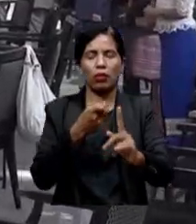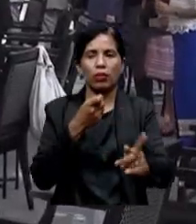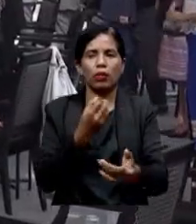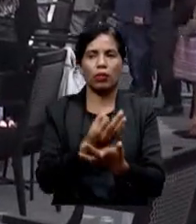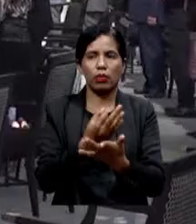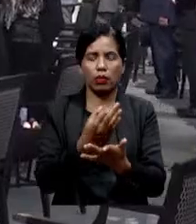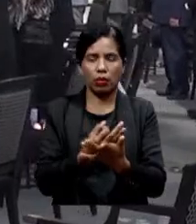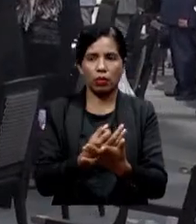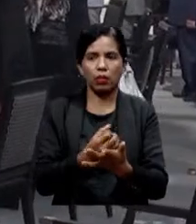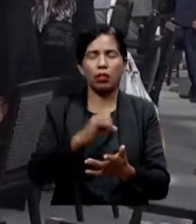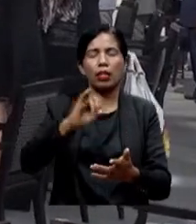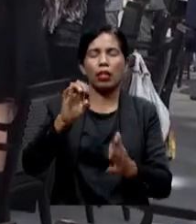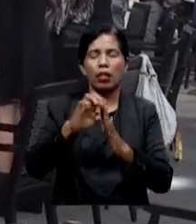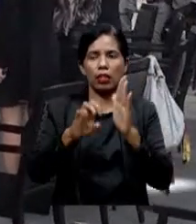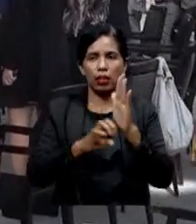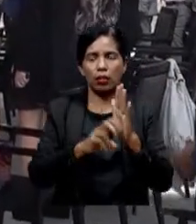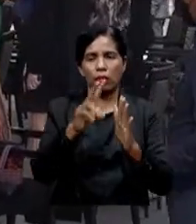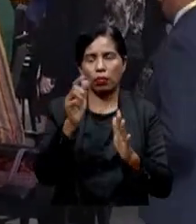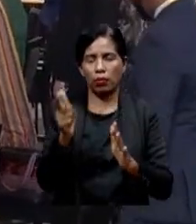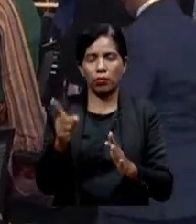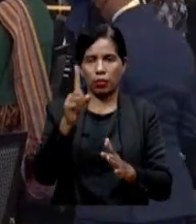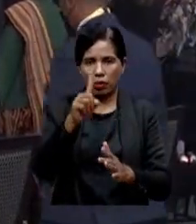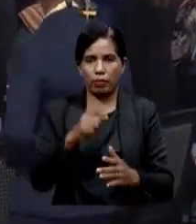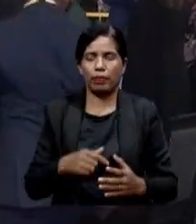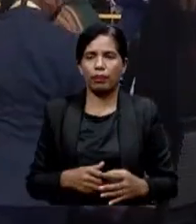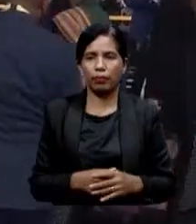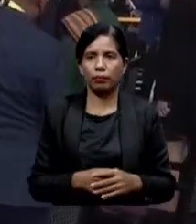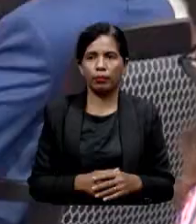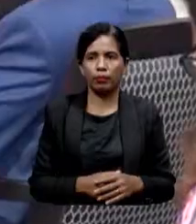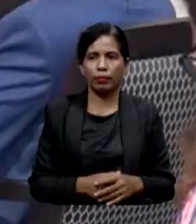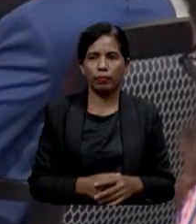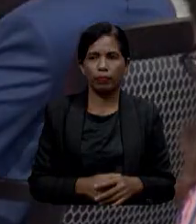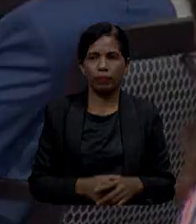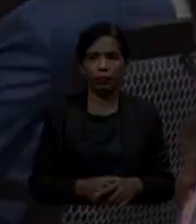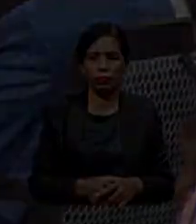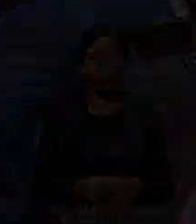orçamento Israel Estado ringrua ranulasing idam. Aniceto Leite, Zé Mendo Santos, Jemen.